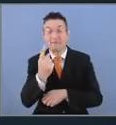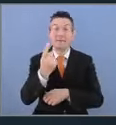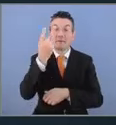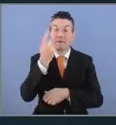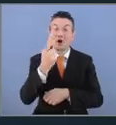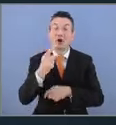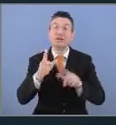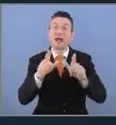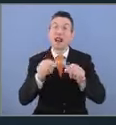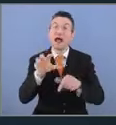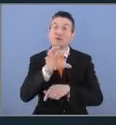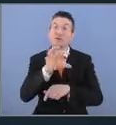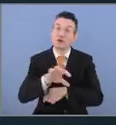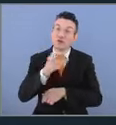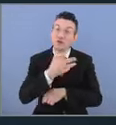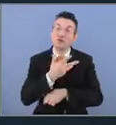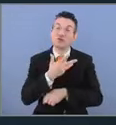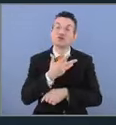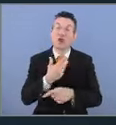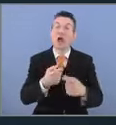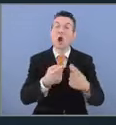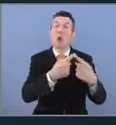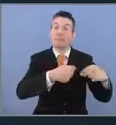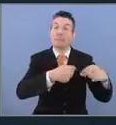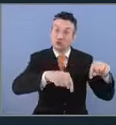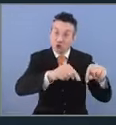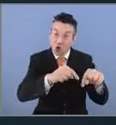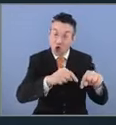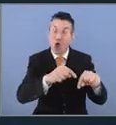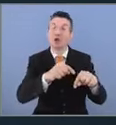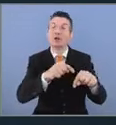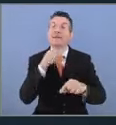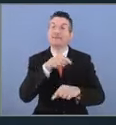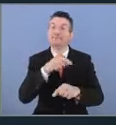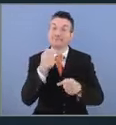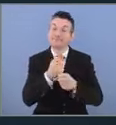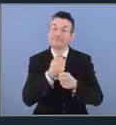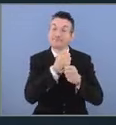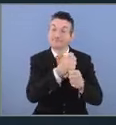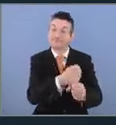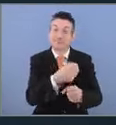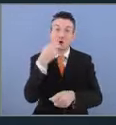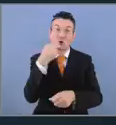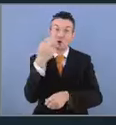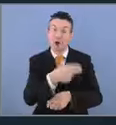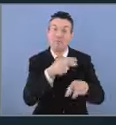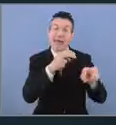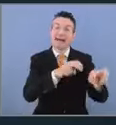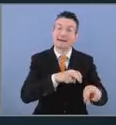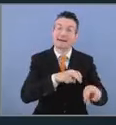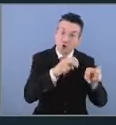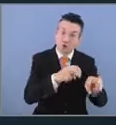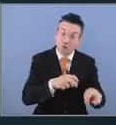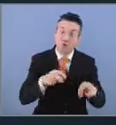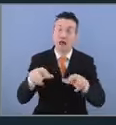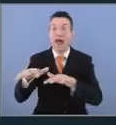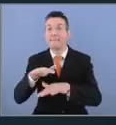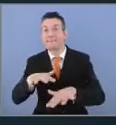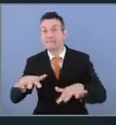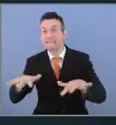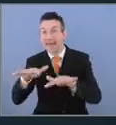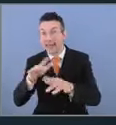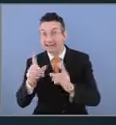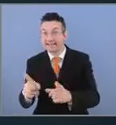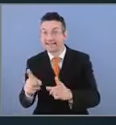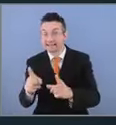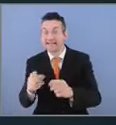una commissione che viene denominata Agricoltura ed Ambiente, proprio a sottolineare che questa transizione